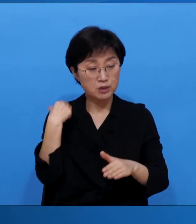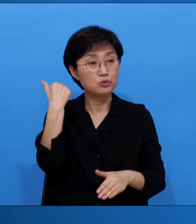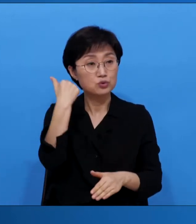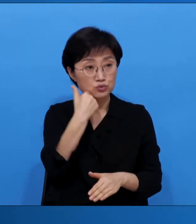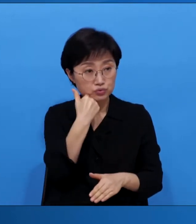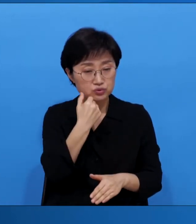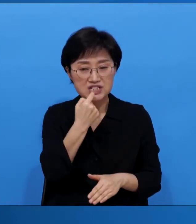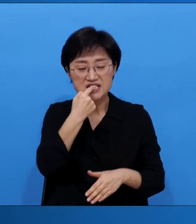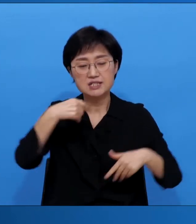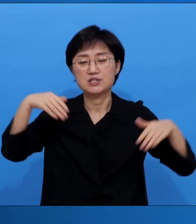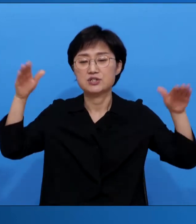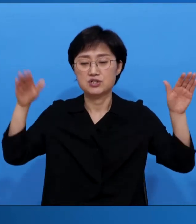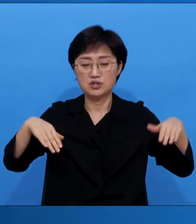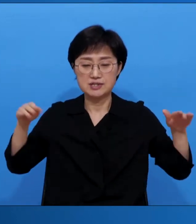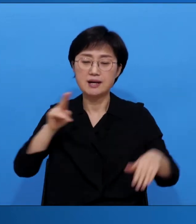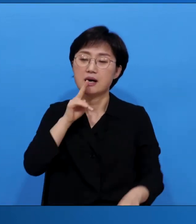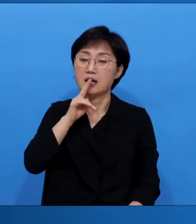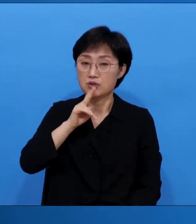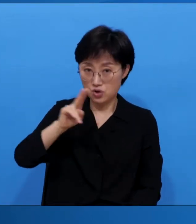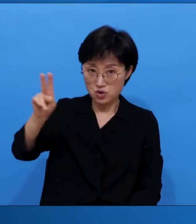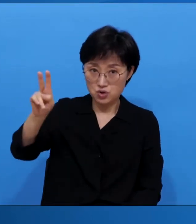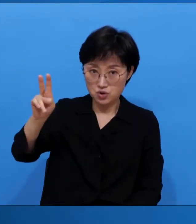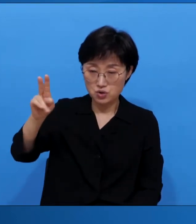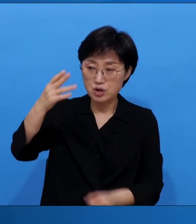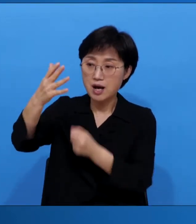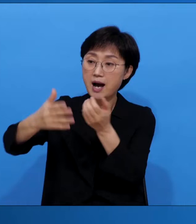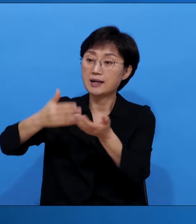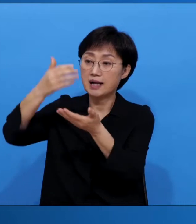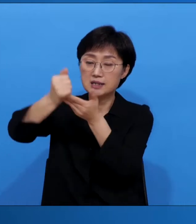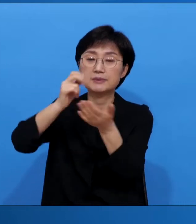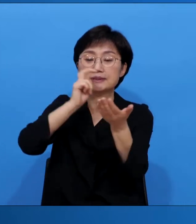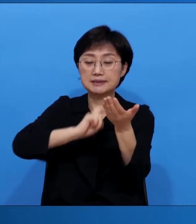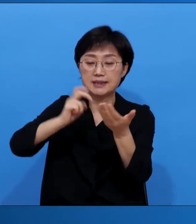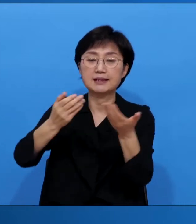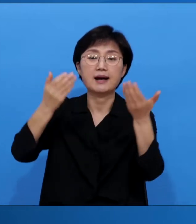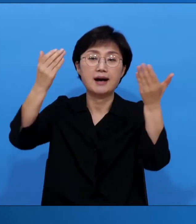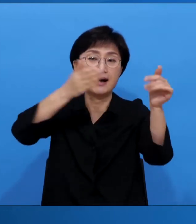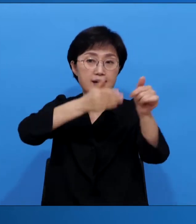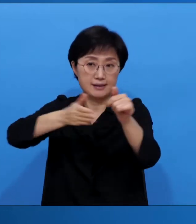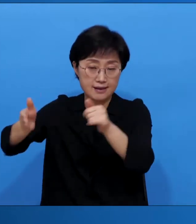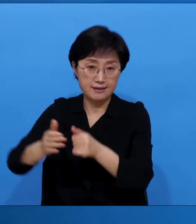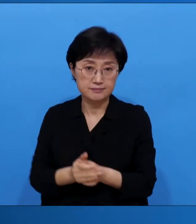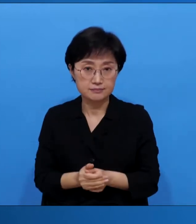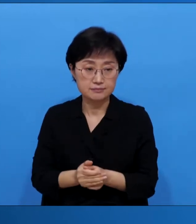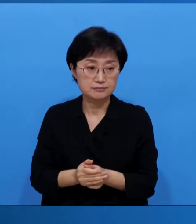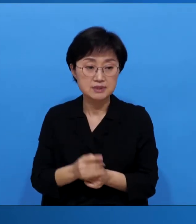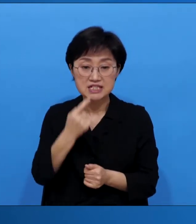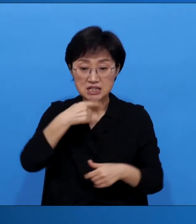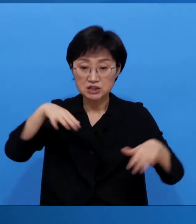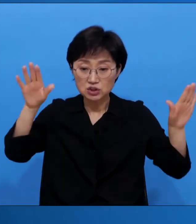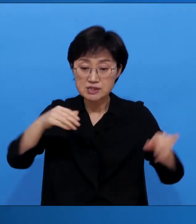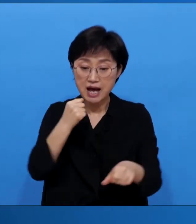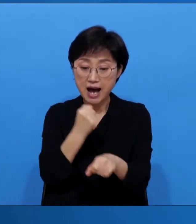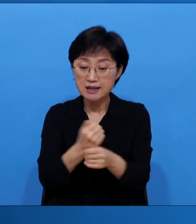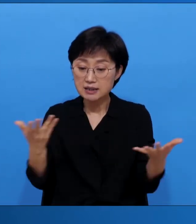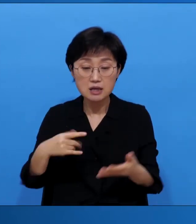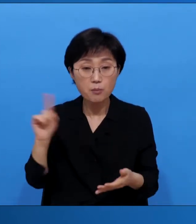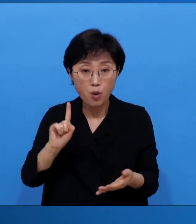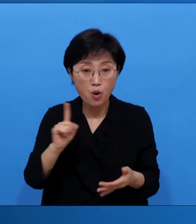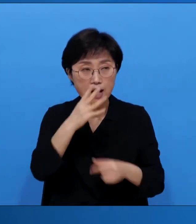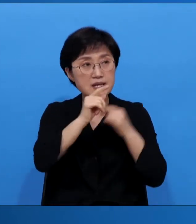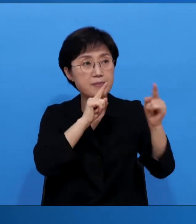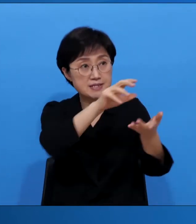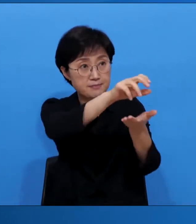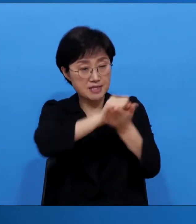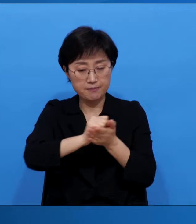여호와를 찬양해라. He says, "You mighty ones who do his bidding, praise the Lord." 말씀이 이루어요. And we see that that is 그러니까 how God's 말씀을 word is 정확하게 fulfilled.